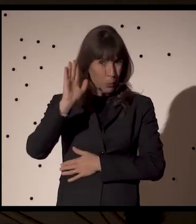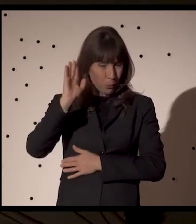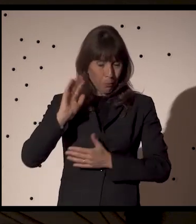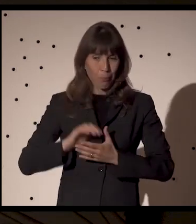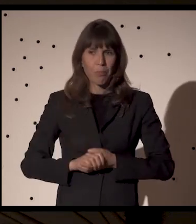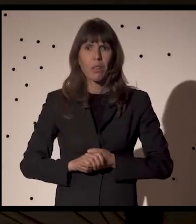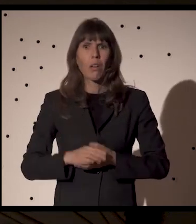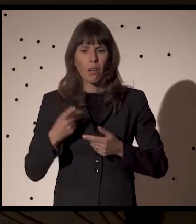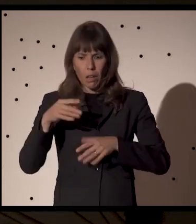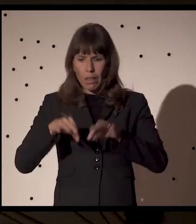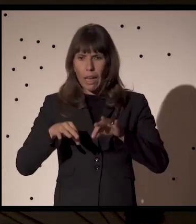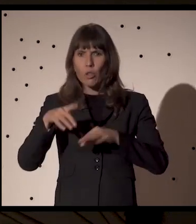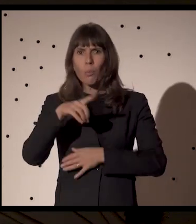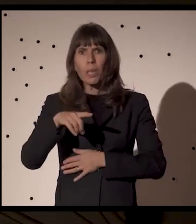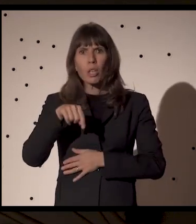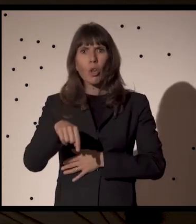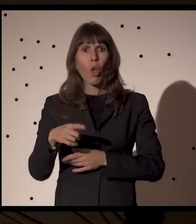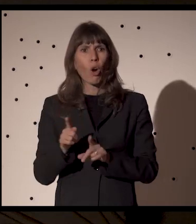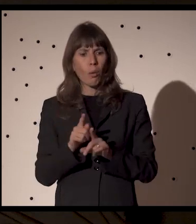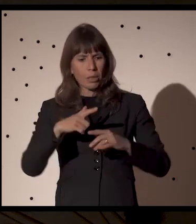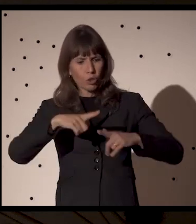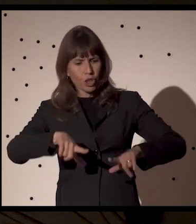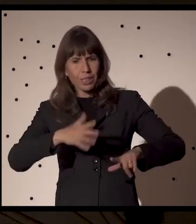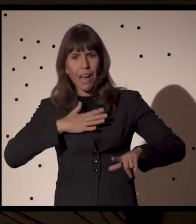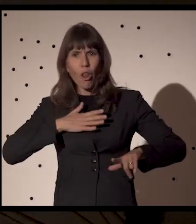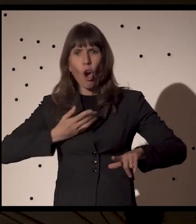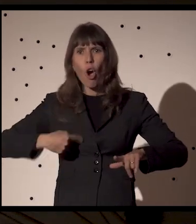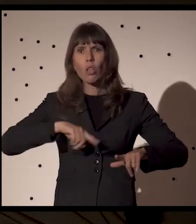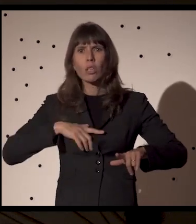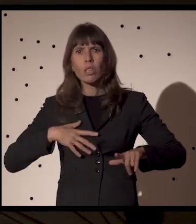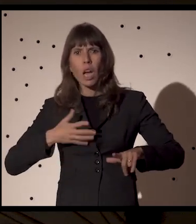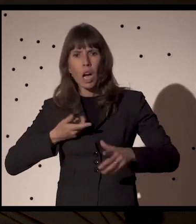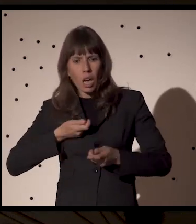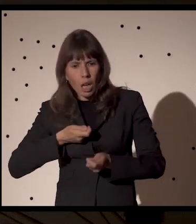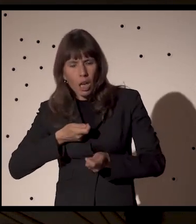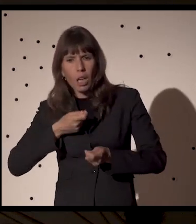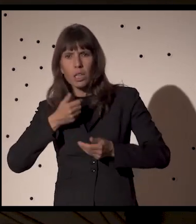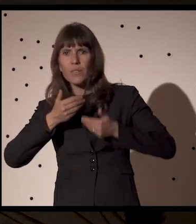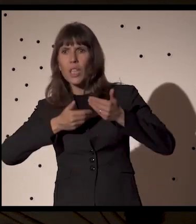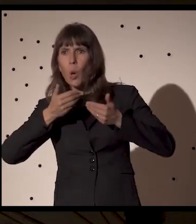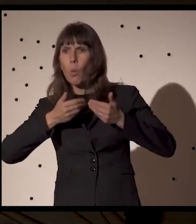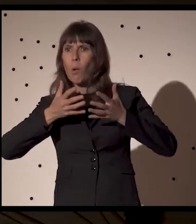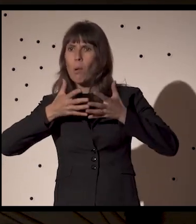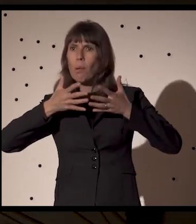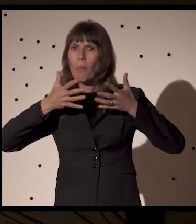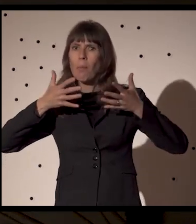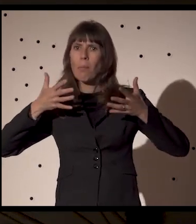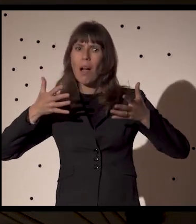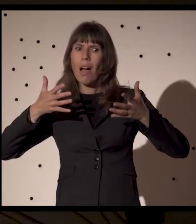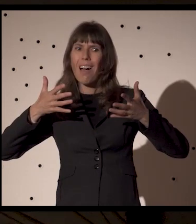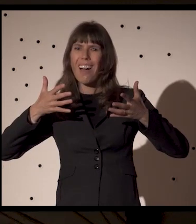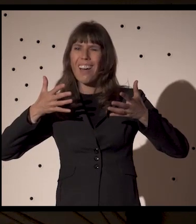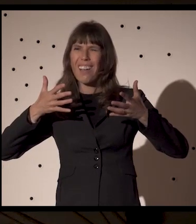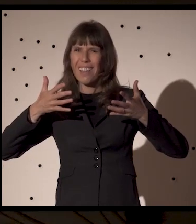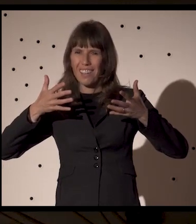e crescita della nostra città della nostra città che poi vuol dire sempre il nostro territorio Perché Milano